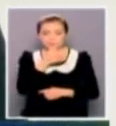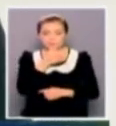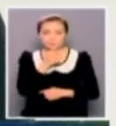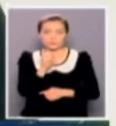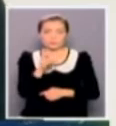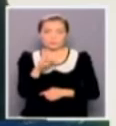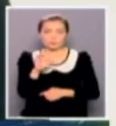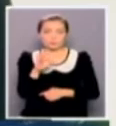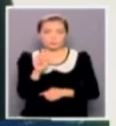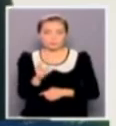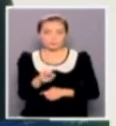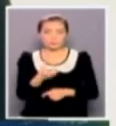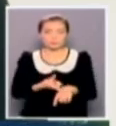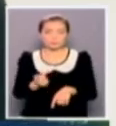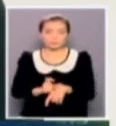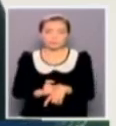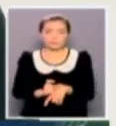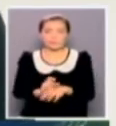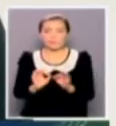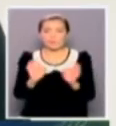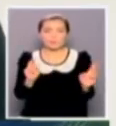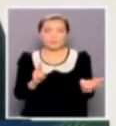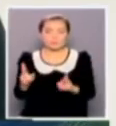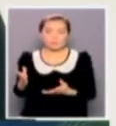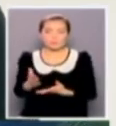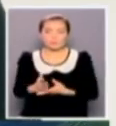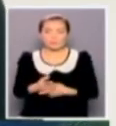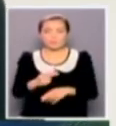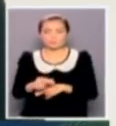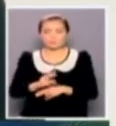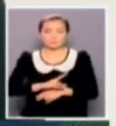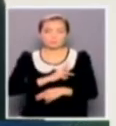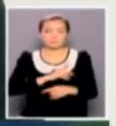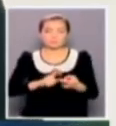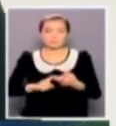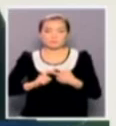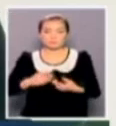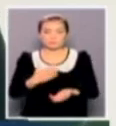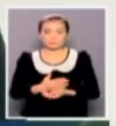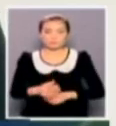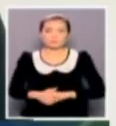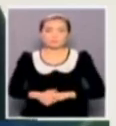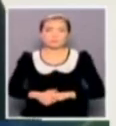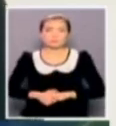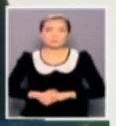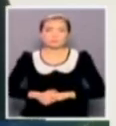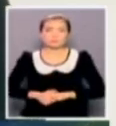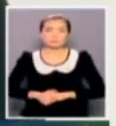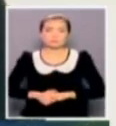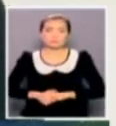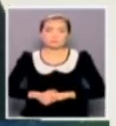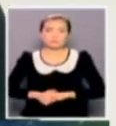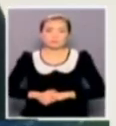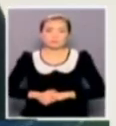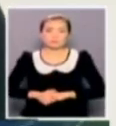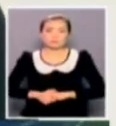Ақбөбек ханым өте тамаша би билеп бәрімізге өзіміздің духымызды көтеріп жүреді арамызда. Осы